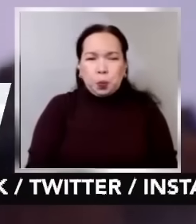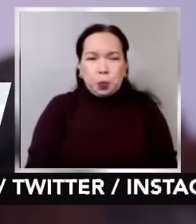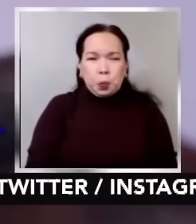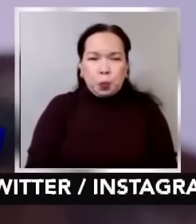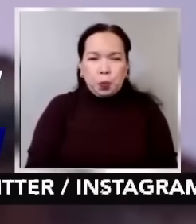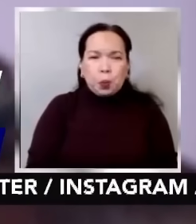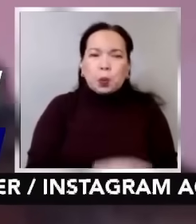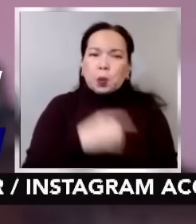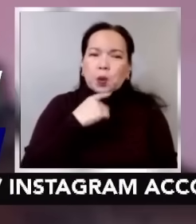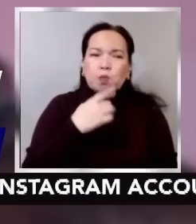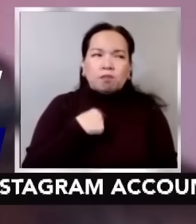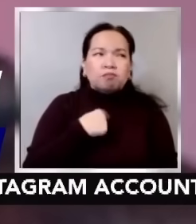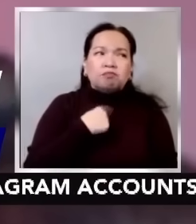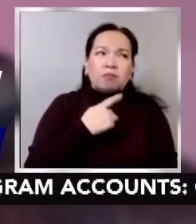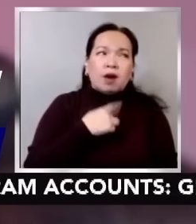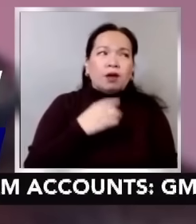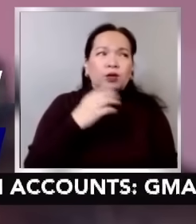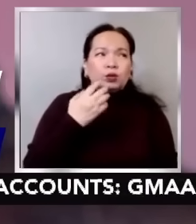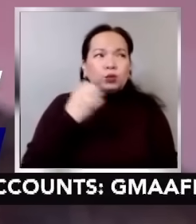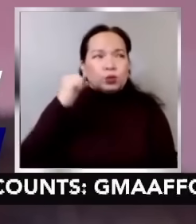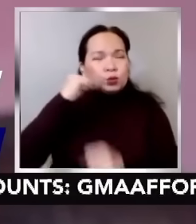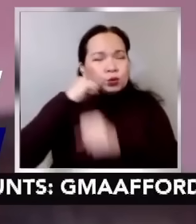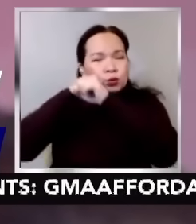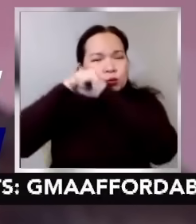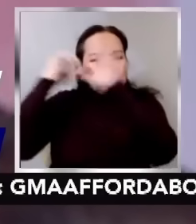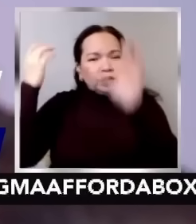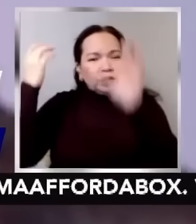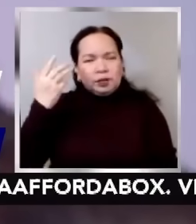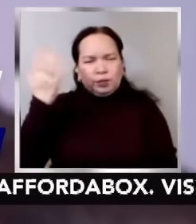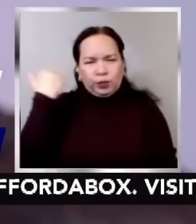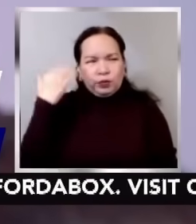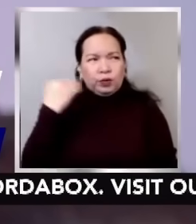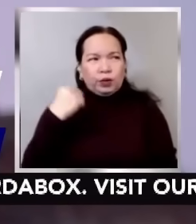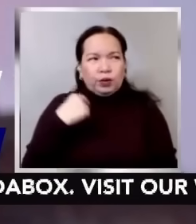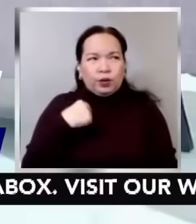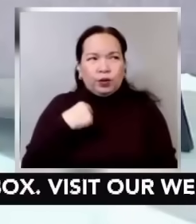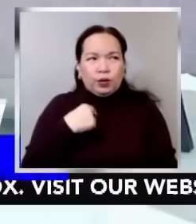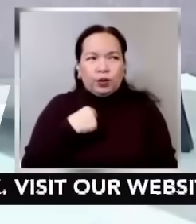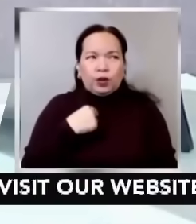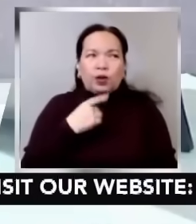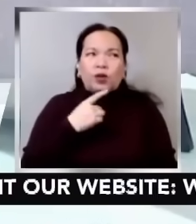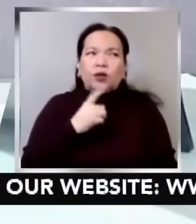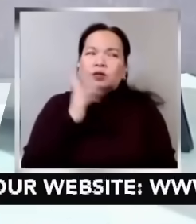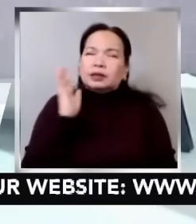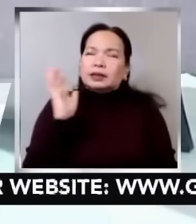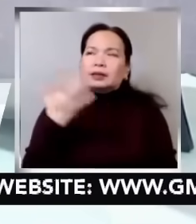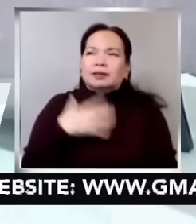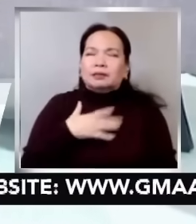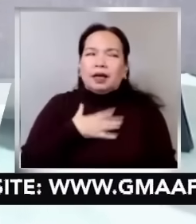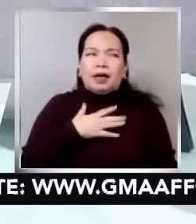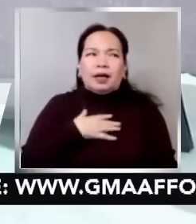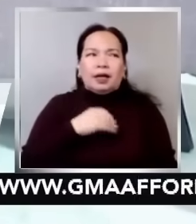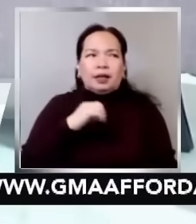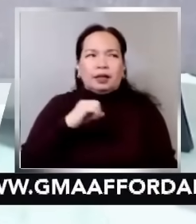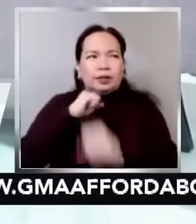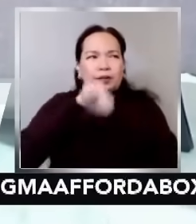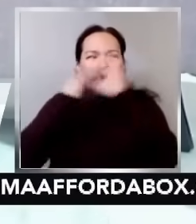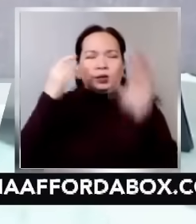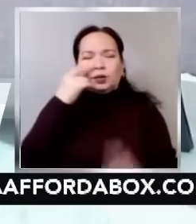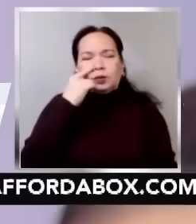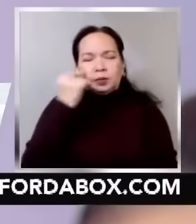dati. From the title itself, I am living the impossible dream. Marian, syempre bibigyan mo ako ng